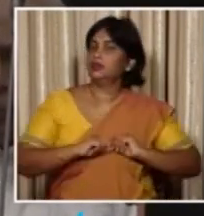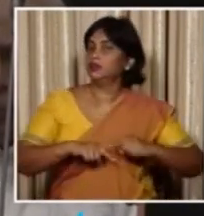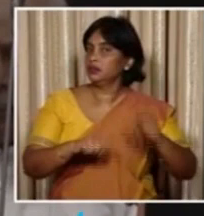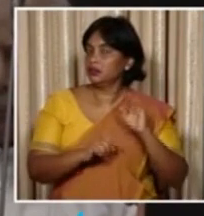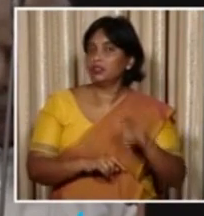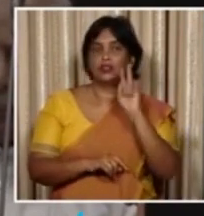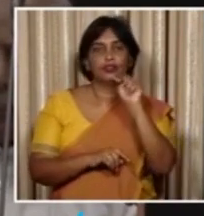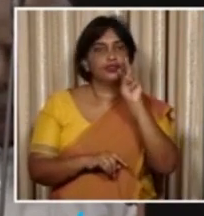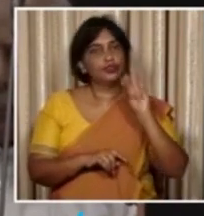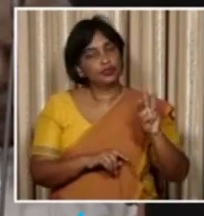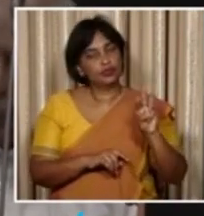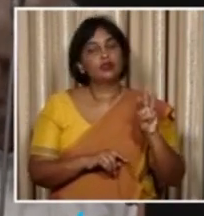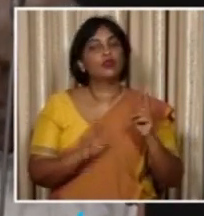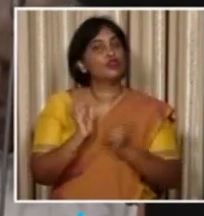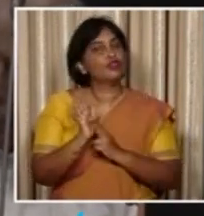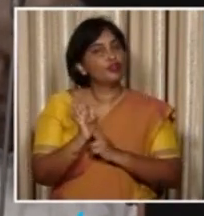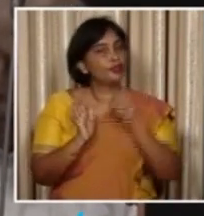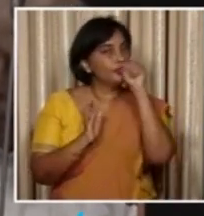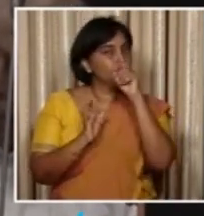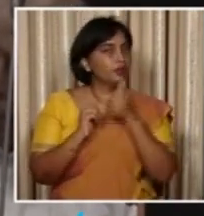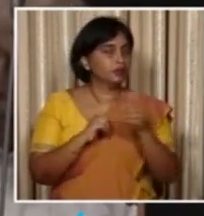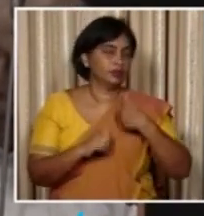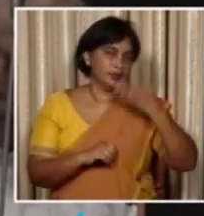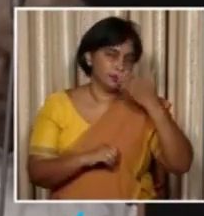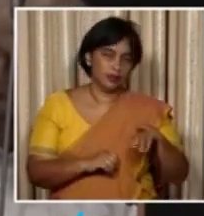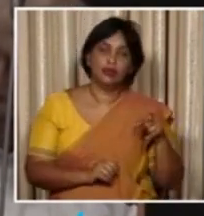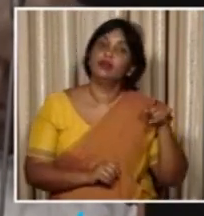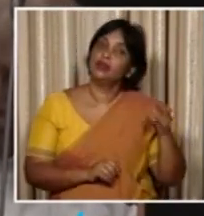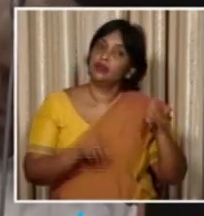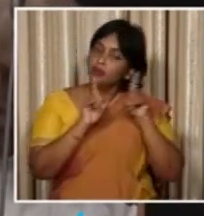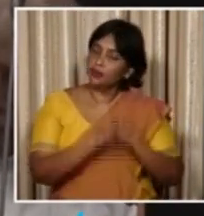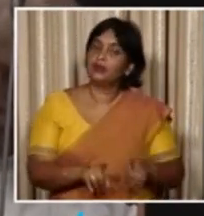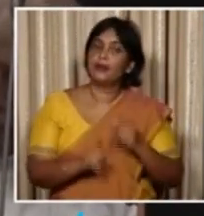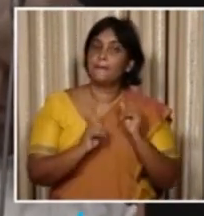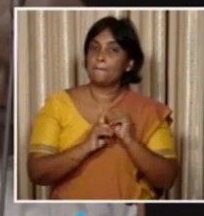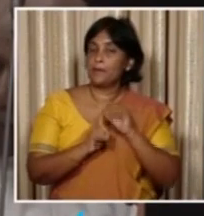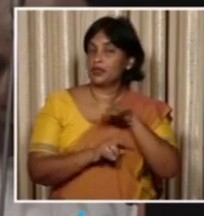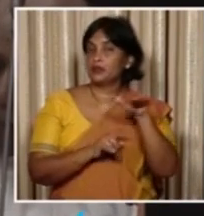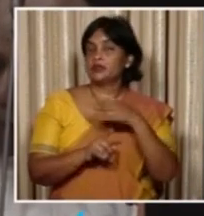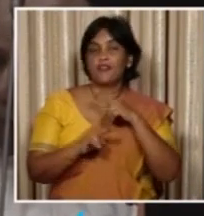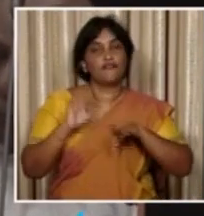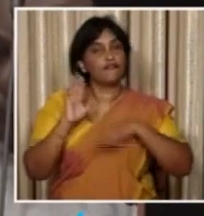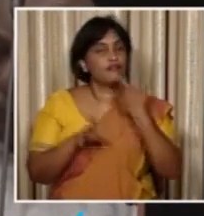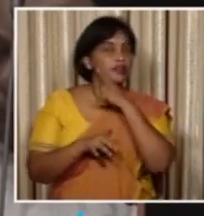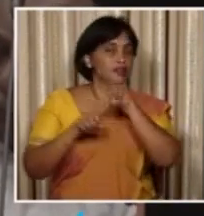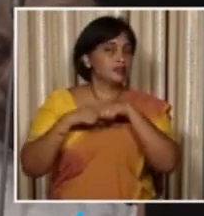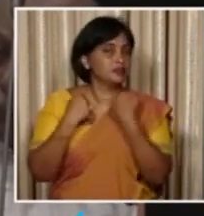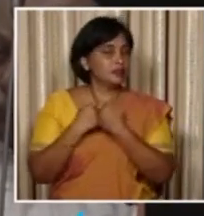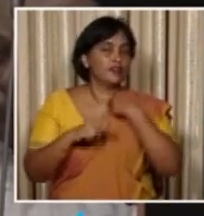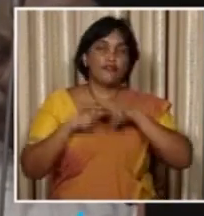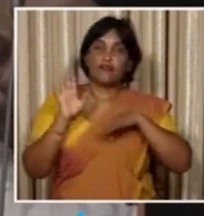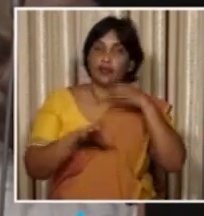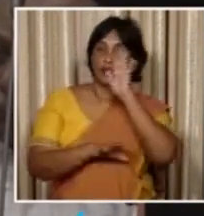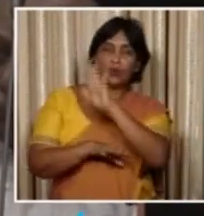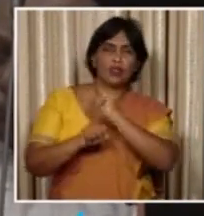ගැනීමට 2023 නොවැම්බර් මාසයේ වෙනුවට අපට හැකි වුණා. ඒ සඳහා පැරිස් සමාජයේ පැරිස් ක්ලබ් මෙන්ම පැරිස් සමාජයට